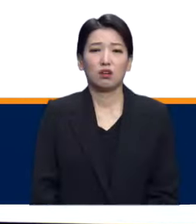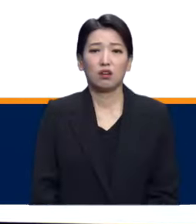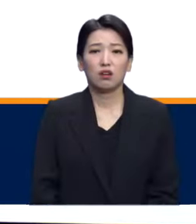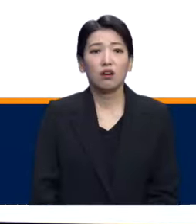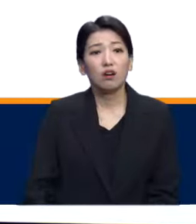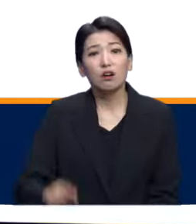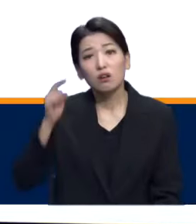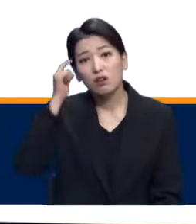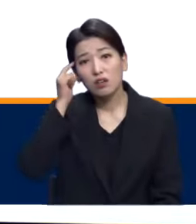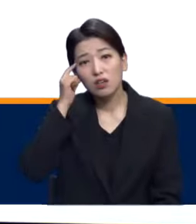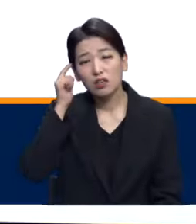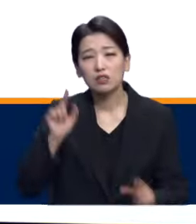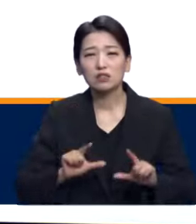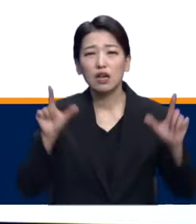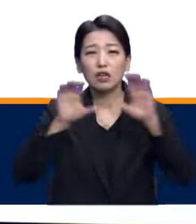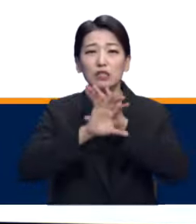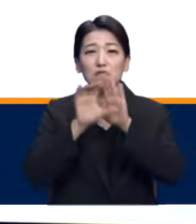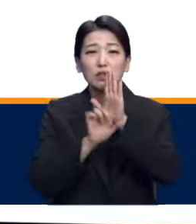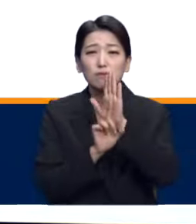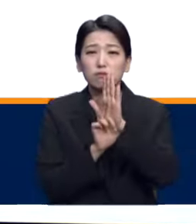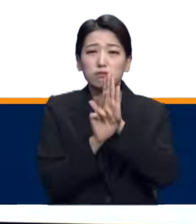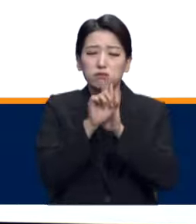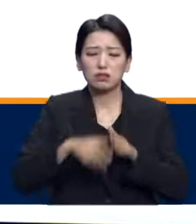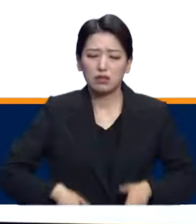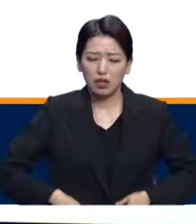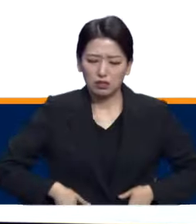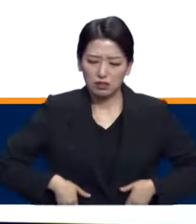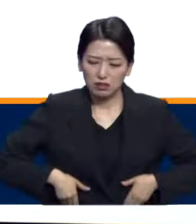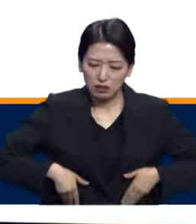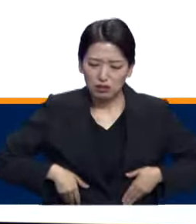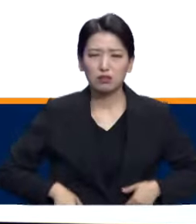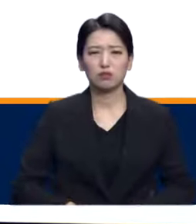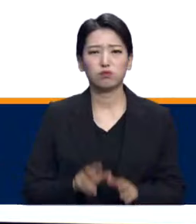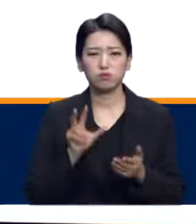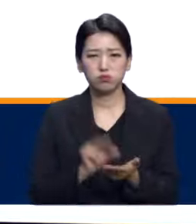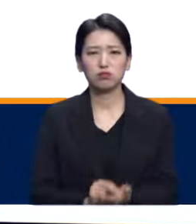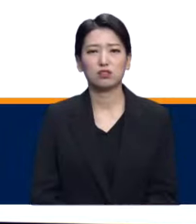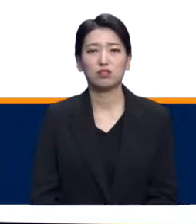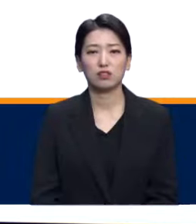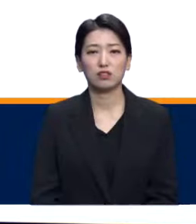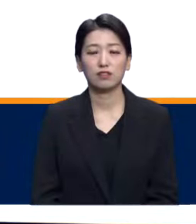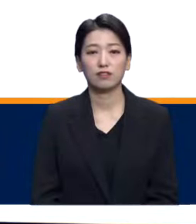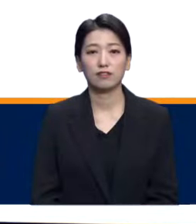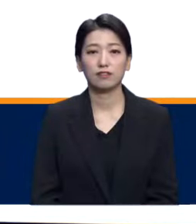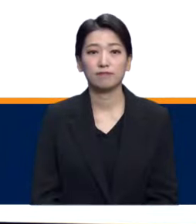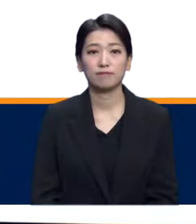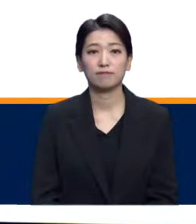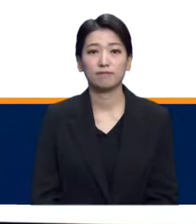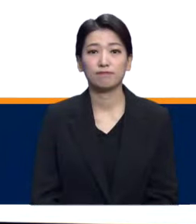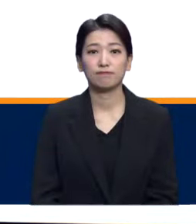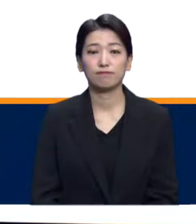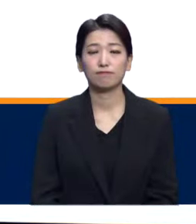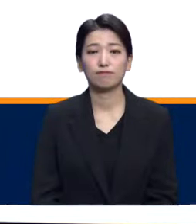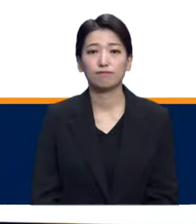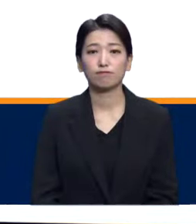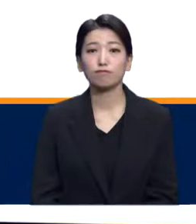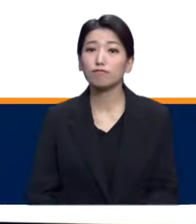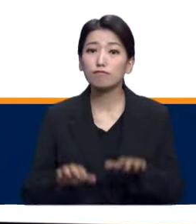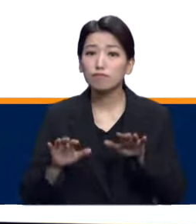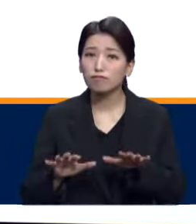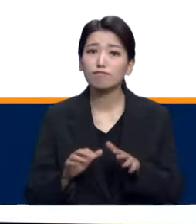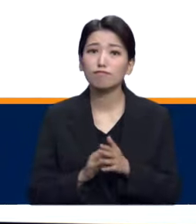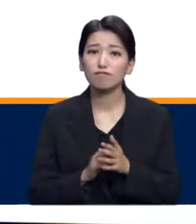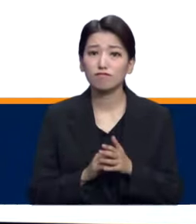그만큼 따뜻해졌다라는 거죠. 기후변화가 문제가 있다라는 겁니다. 이번에 우리가 이